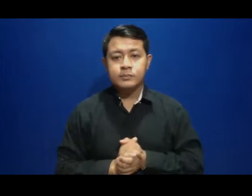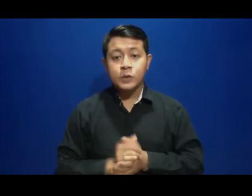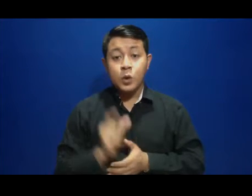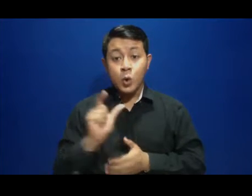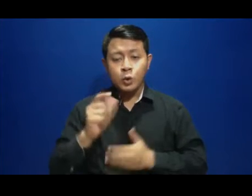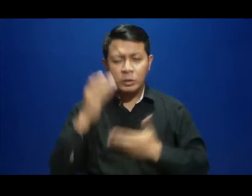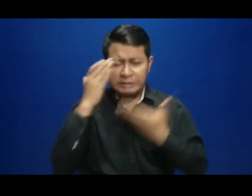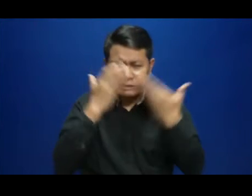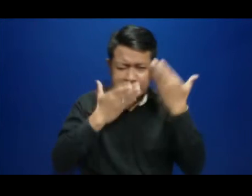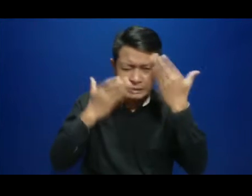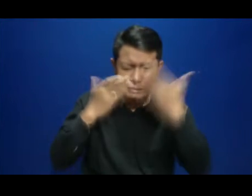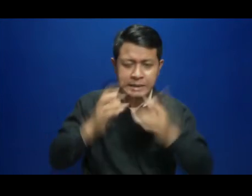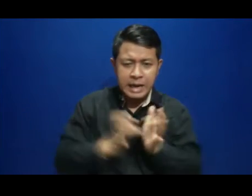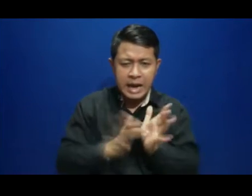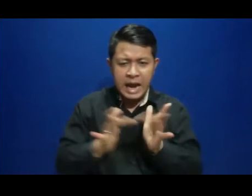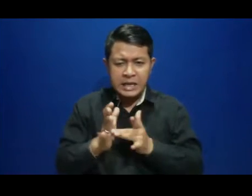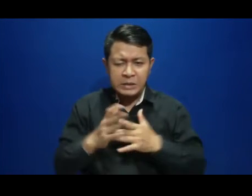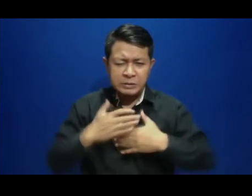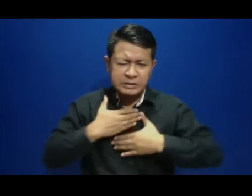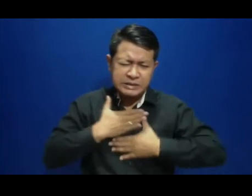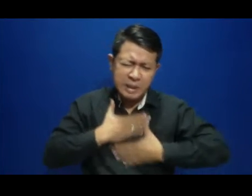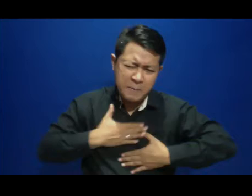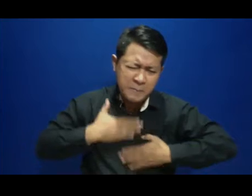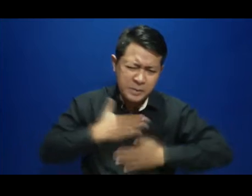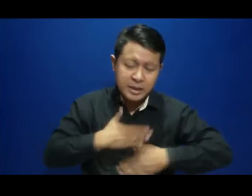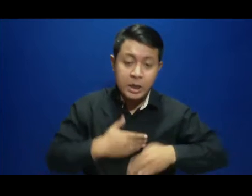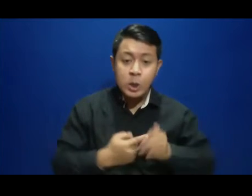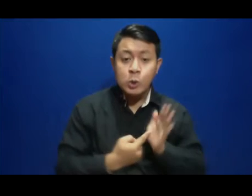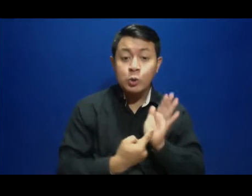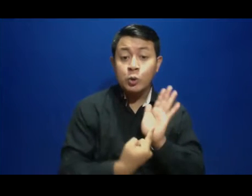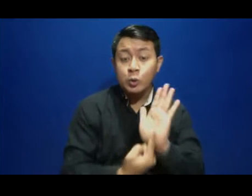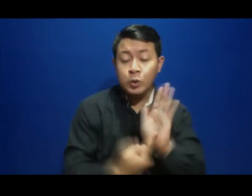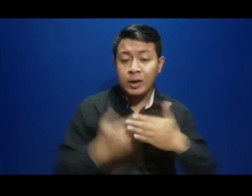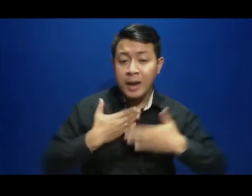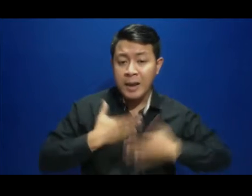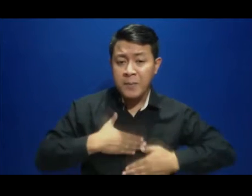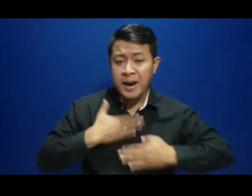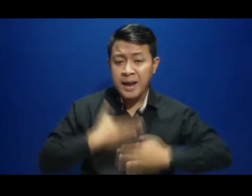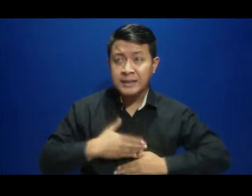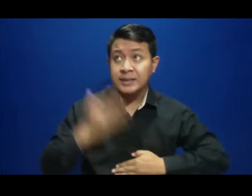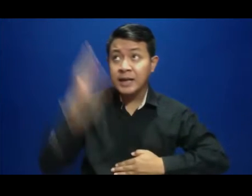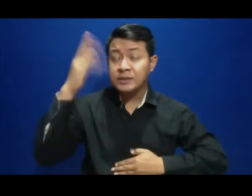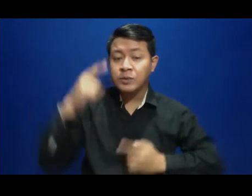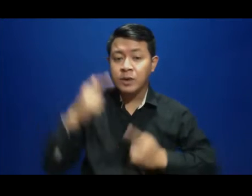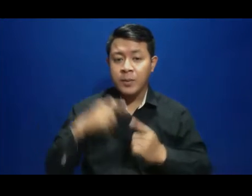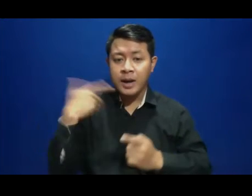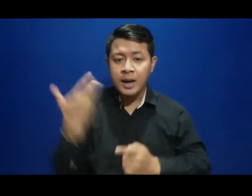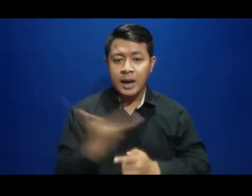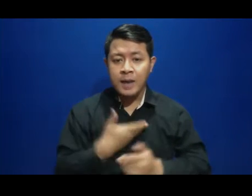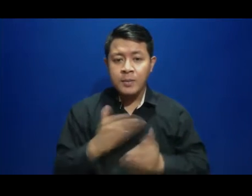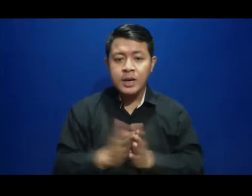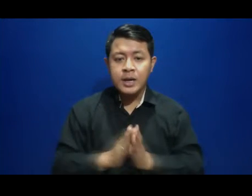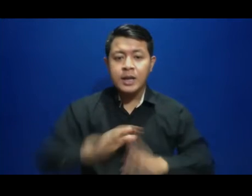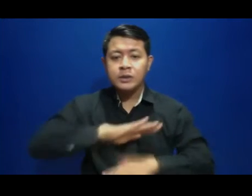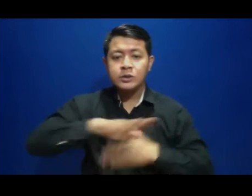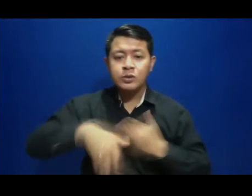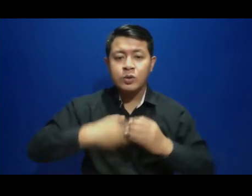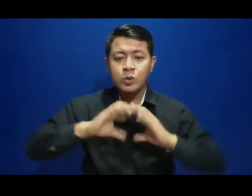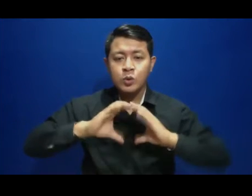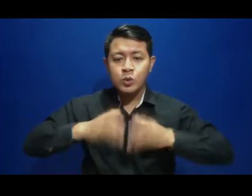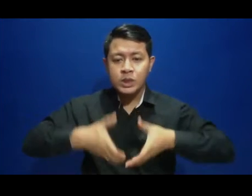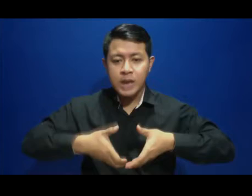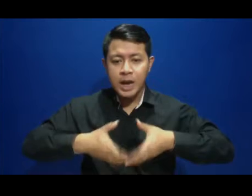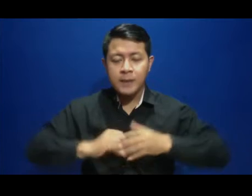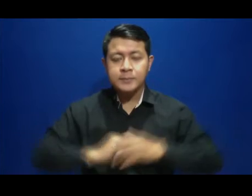Demi sengsara Yesus yang pedih, tunjukkanlah belas kasih-Mu kepada kami dan seluruh dunia.